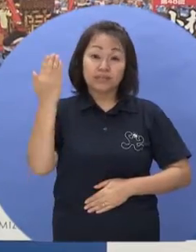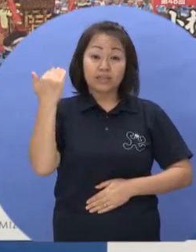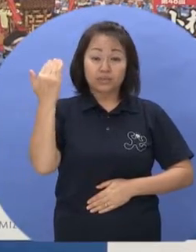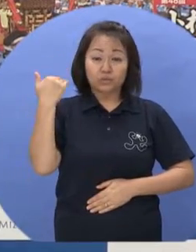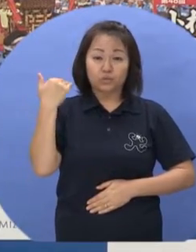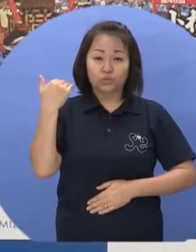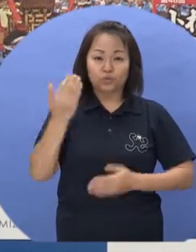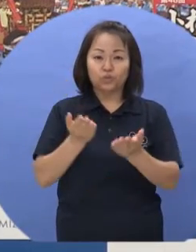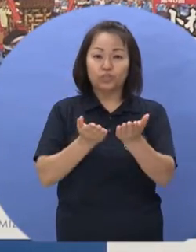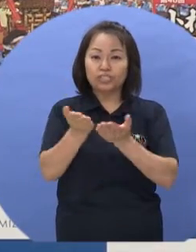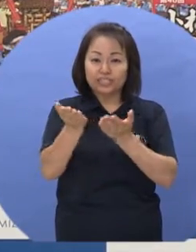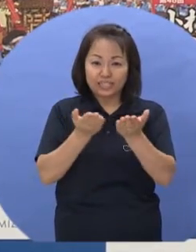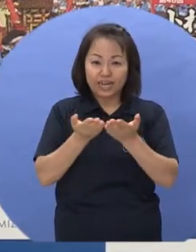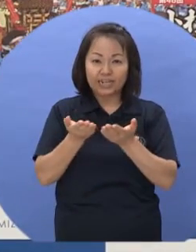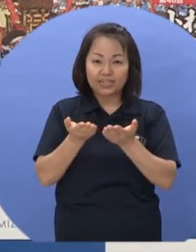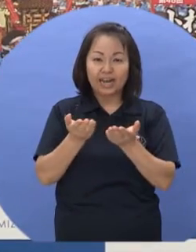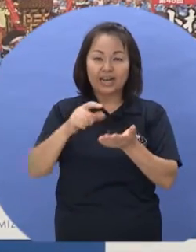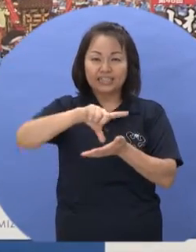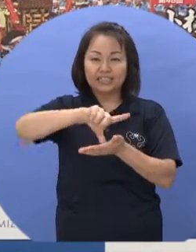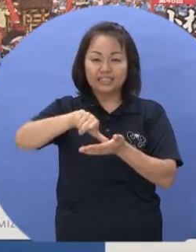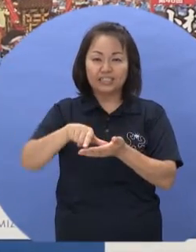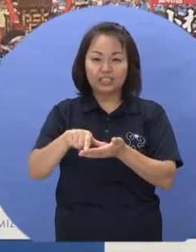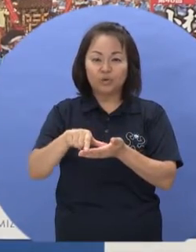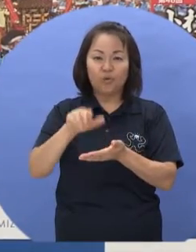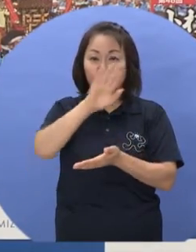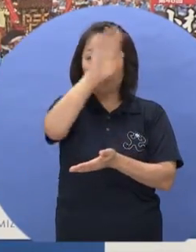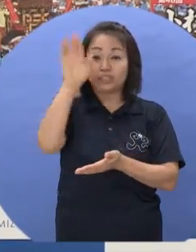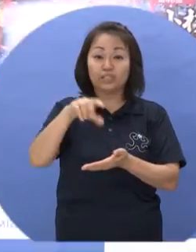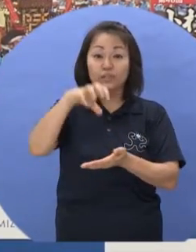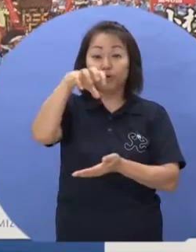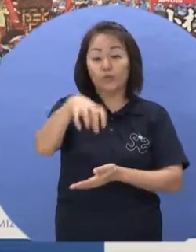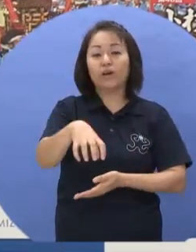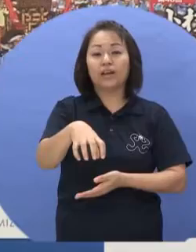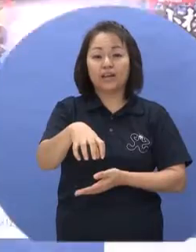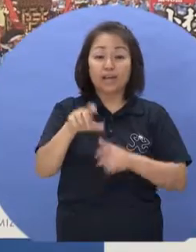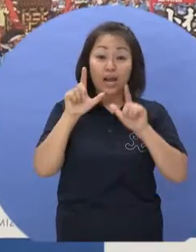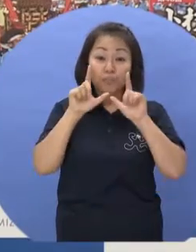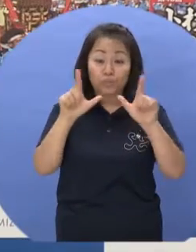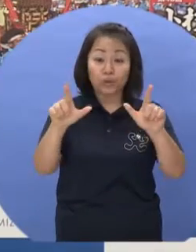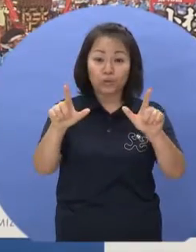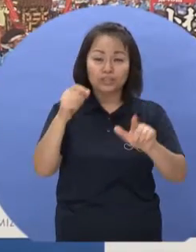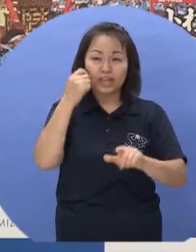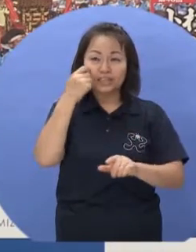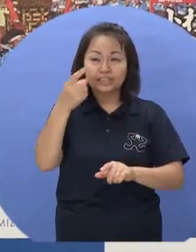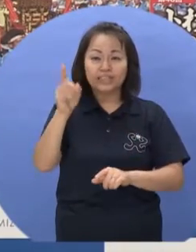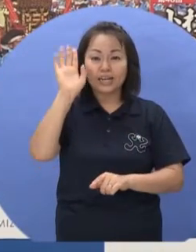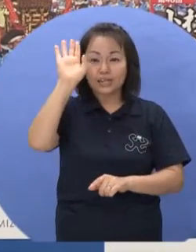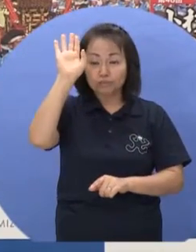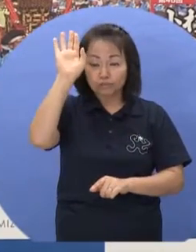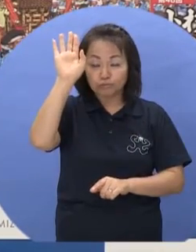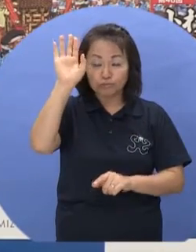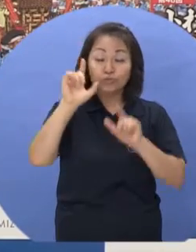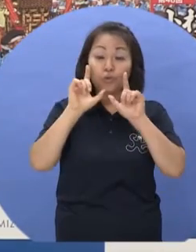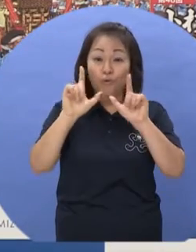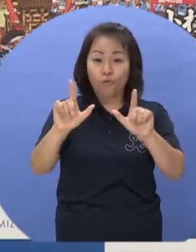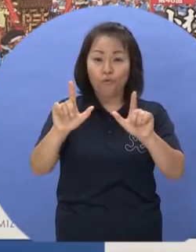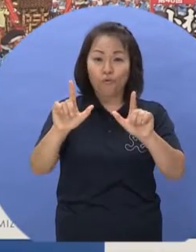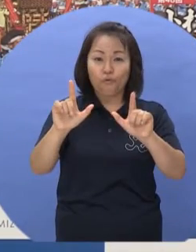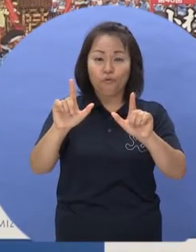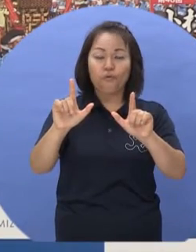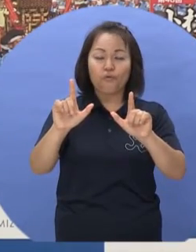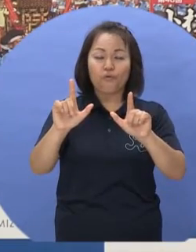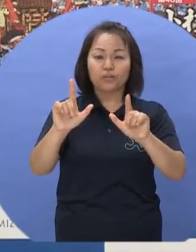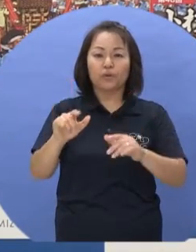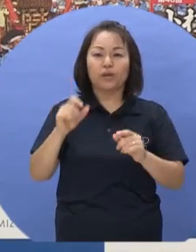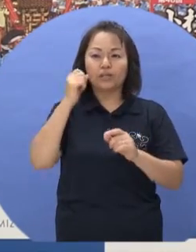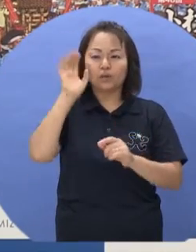ですか、新潟地方気象台が発表した1ヶ月予報によりますと、今後1ヶ月の間に